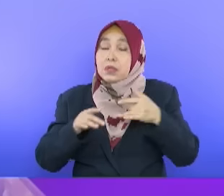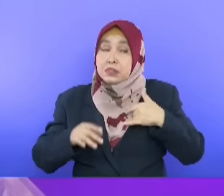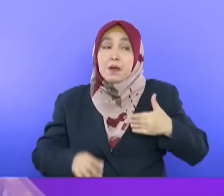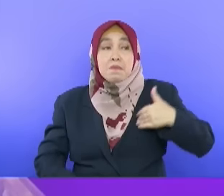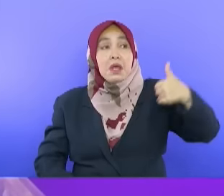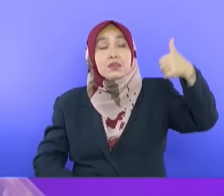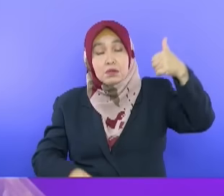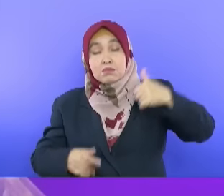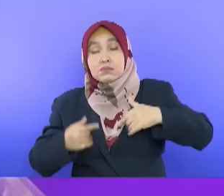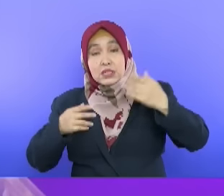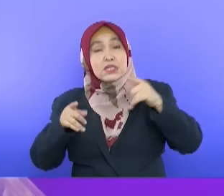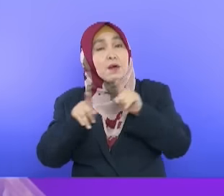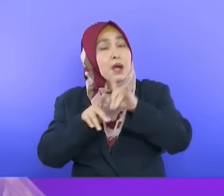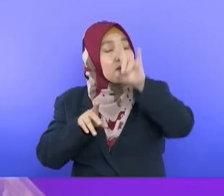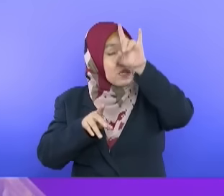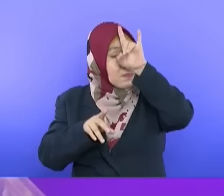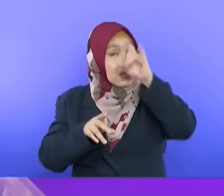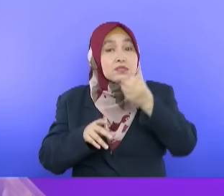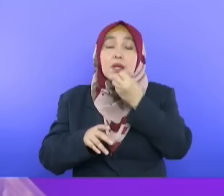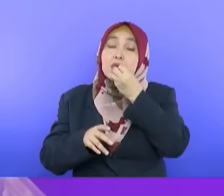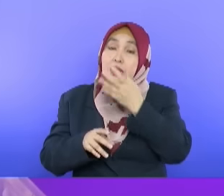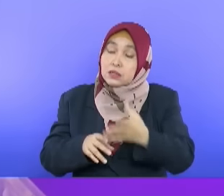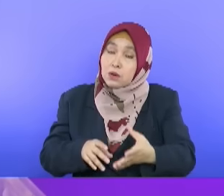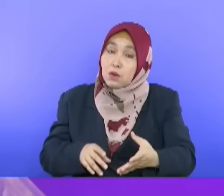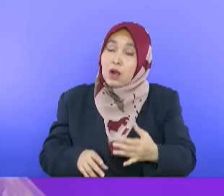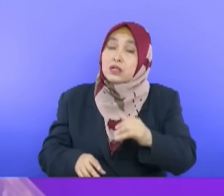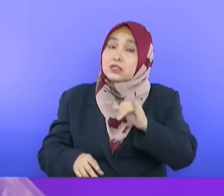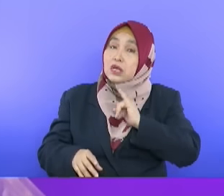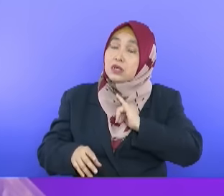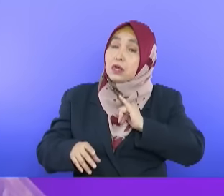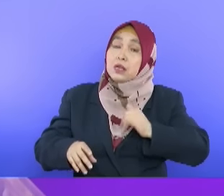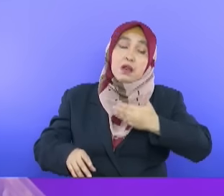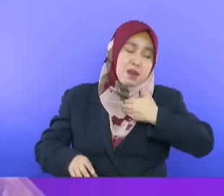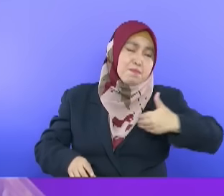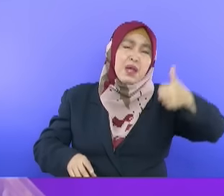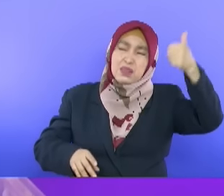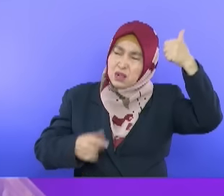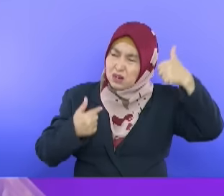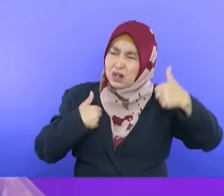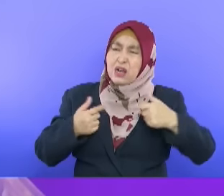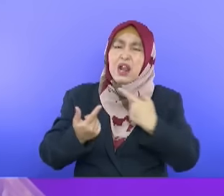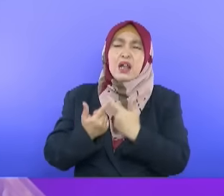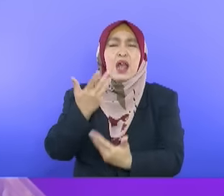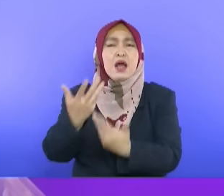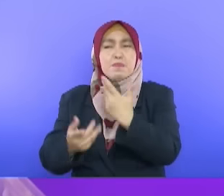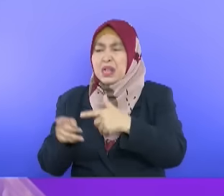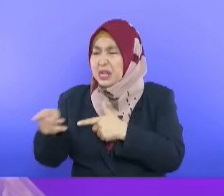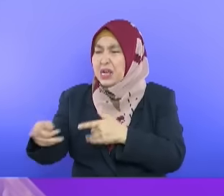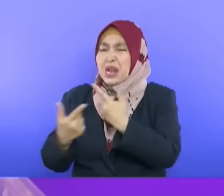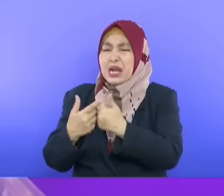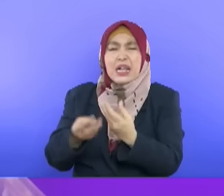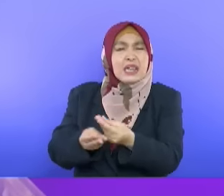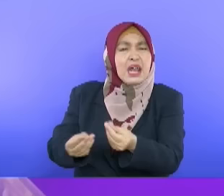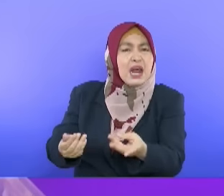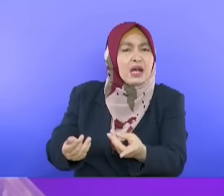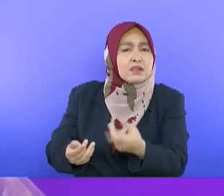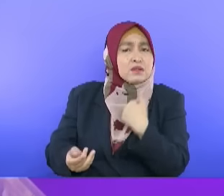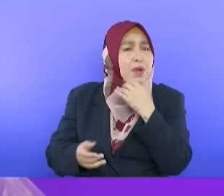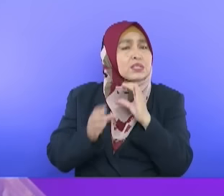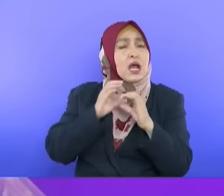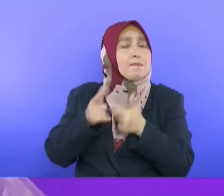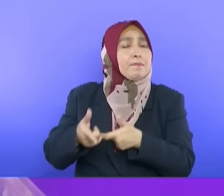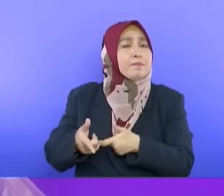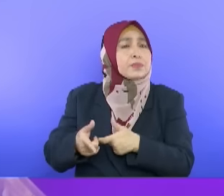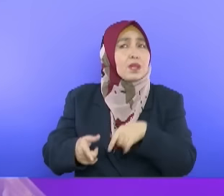bagus seperti mana iblis menyatakan anak Khoir saya ini lebih bagus aku ini daripada api dia daripada anak siapa yang cakep